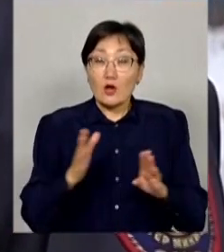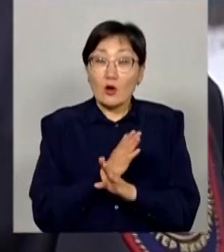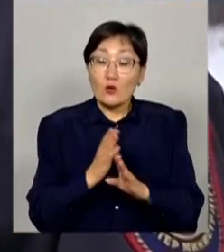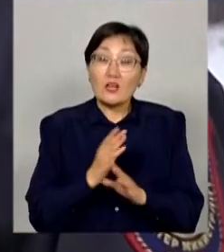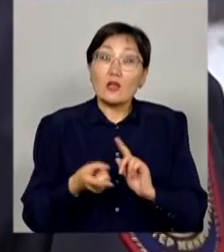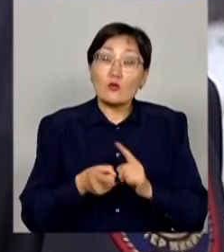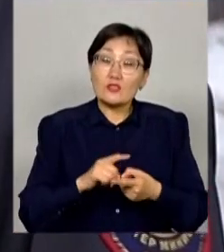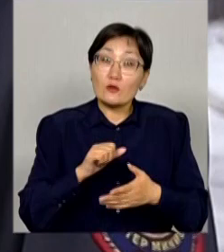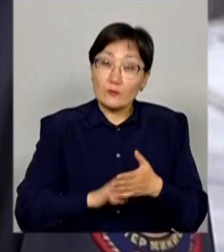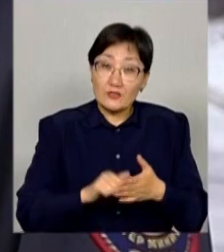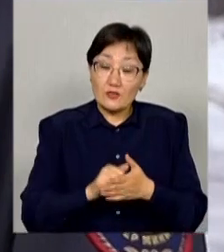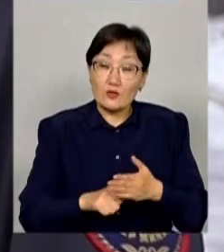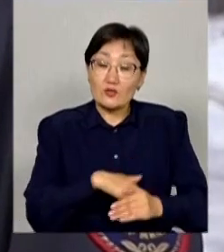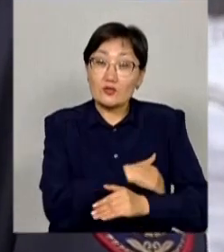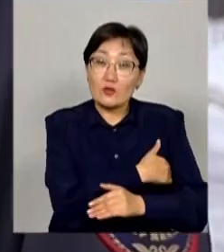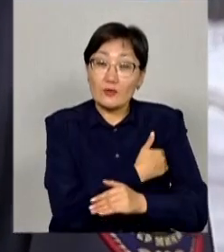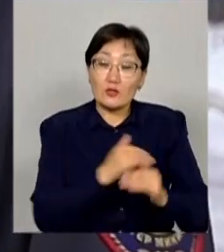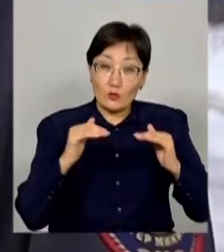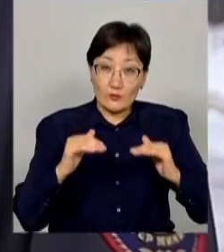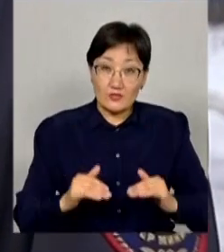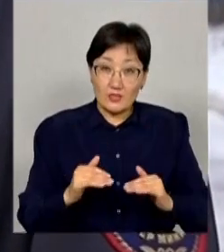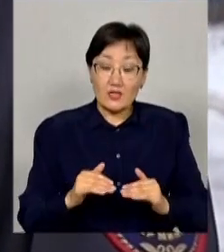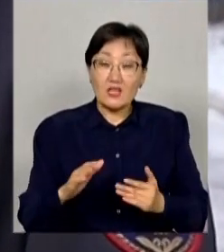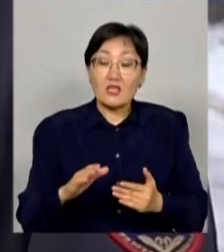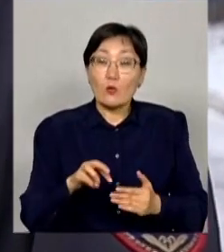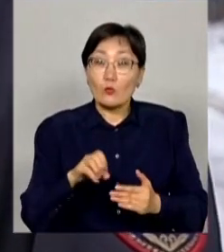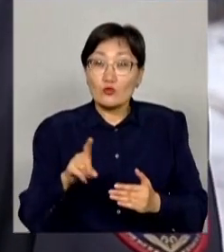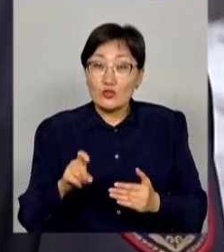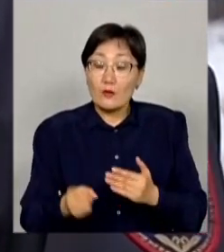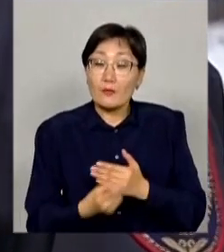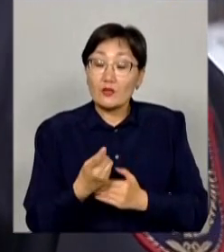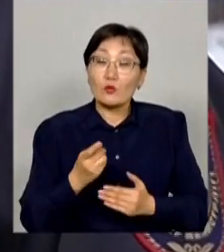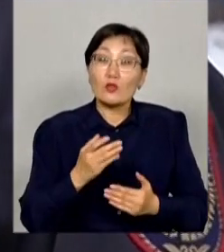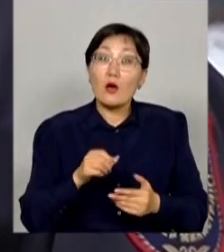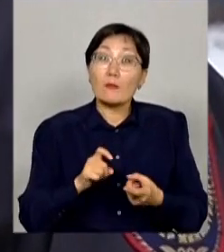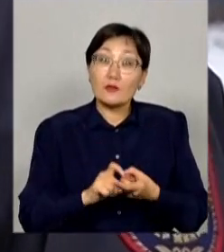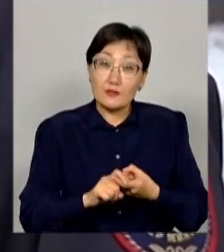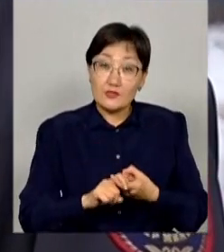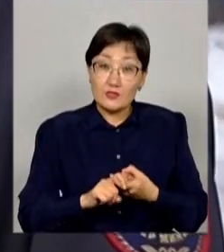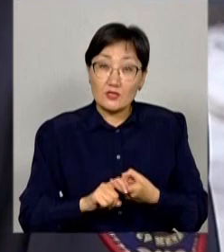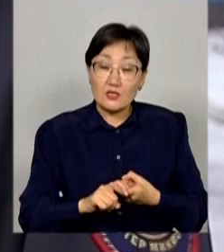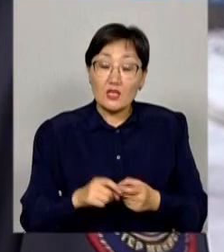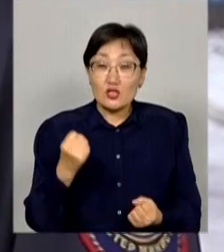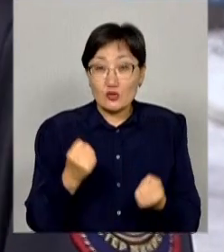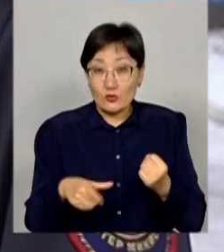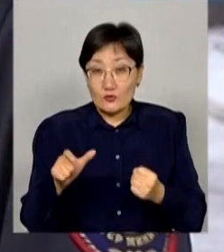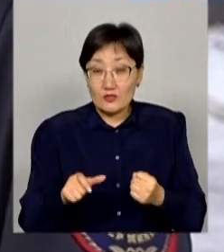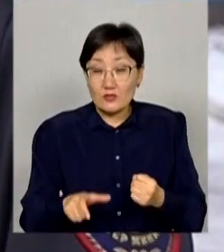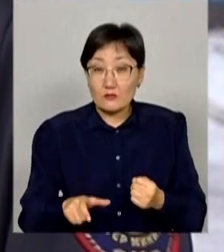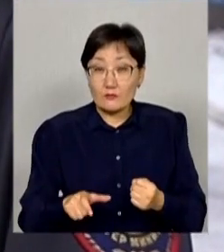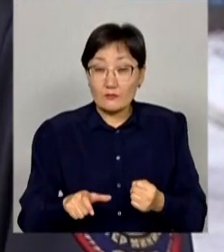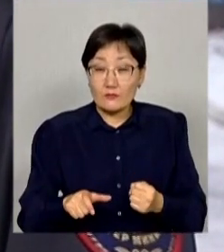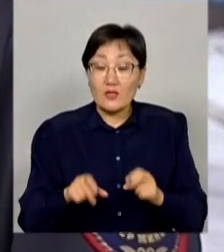бұзылып, температураның күрт төмендеуі мен қатқақтың пайда болуына байланысты жүргізушілерге жол